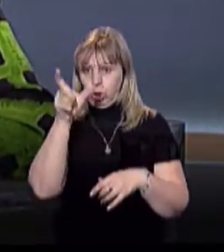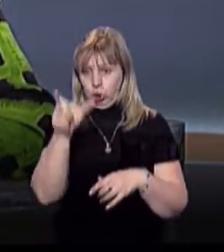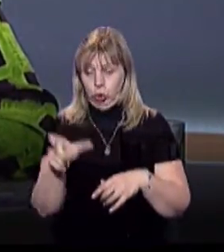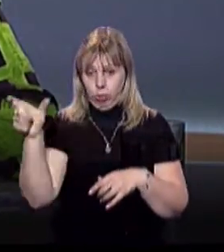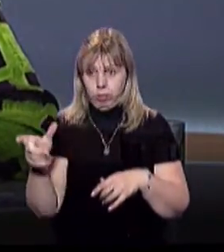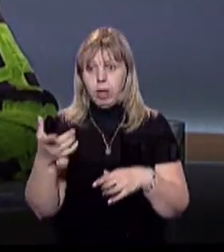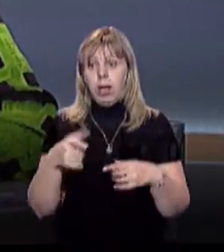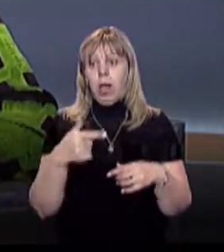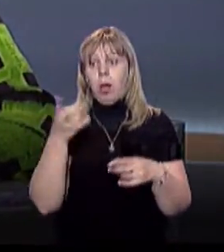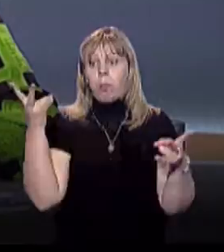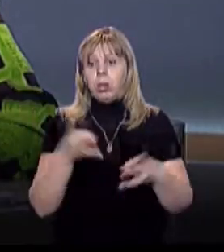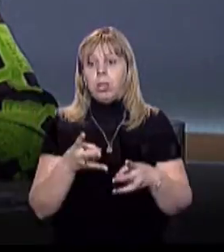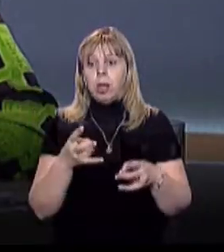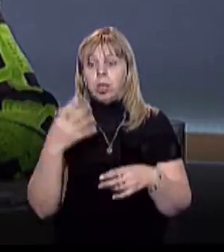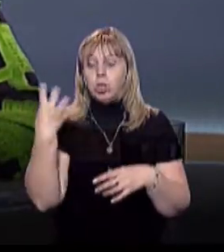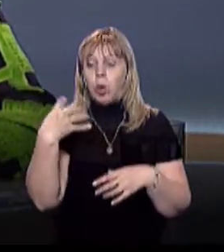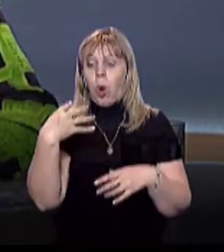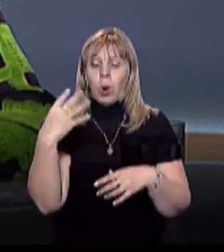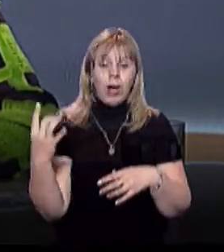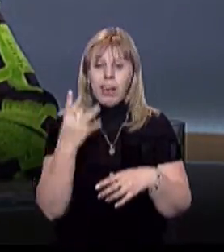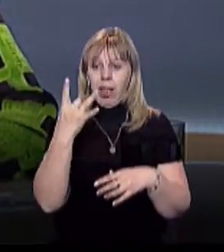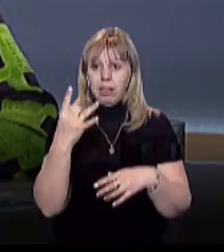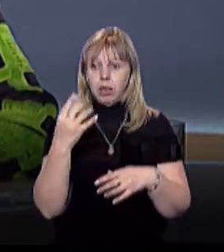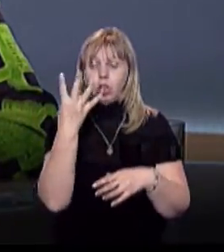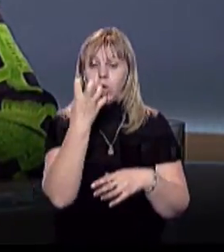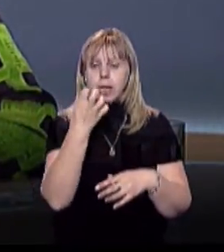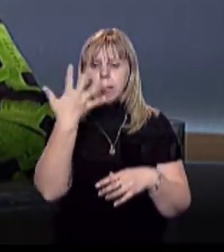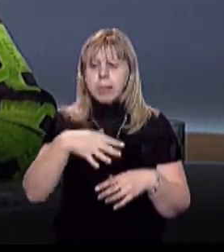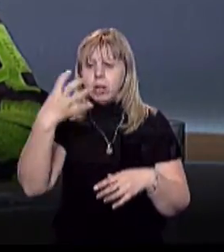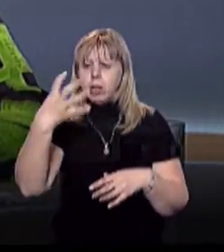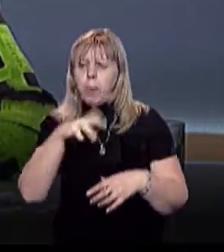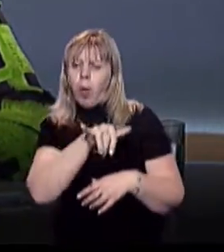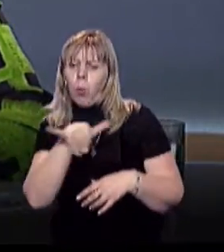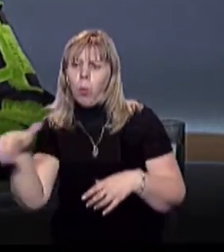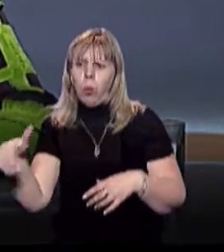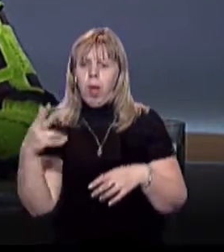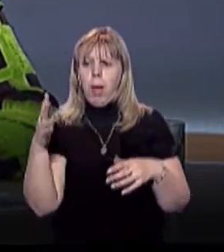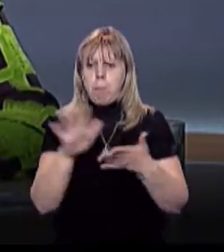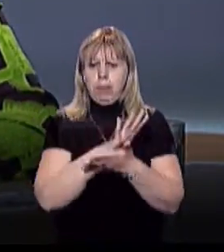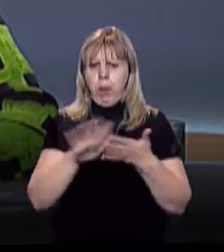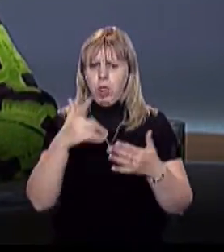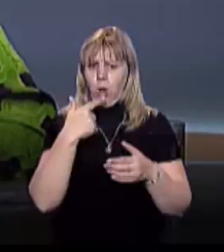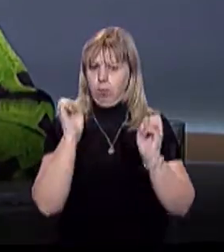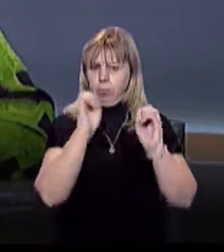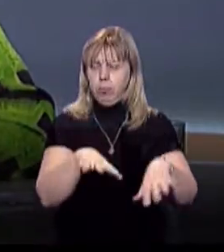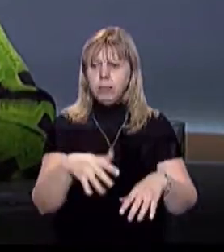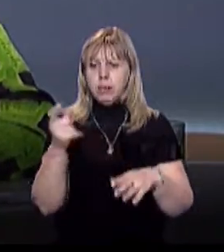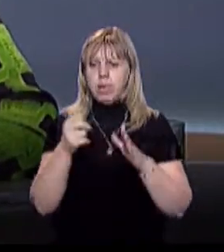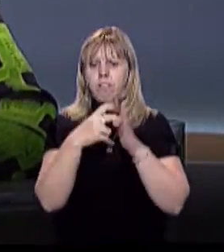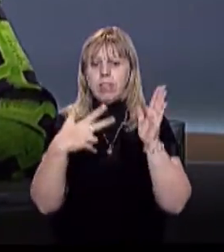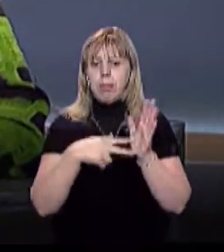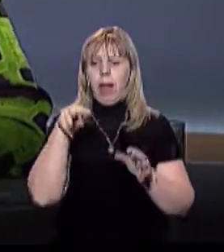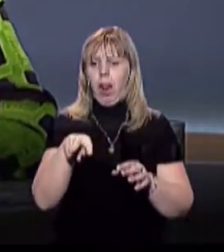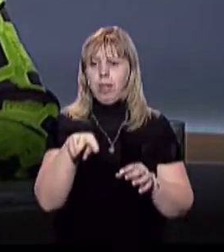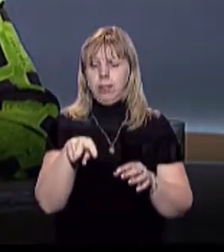чоловік, так, потрібно здати 40 разів по 450 мл безкоштовно крові. Це десь виходить 18